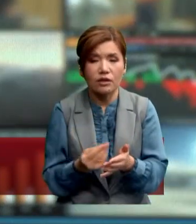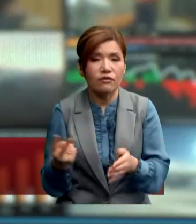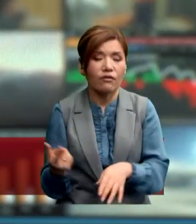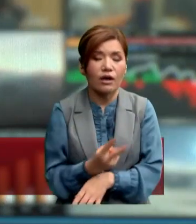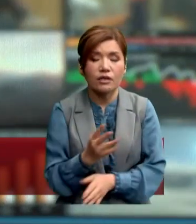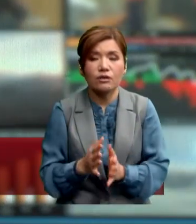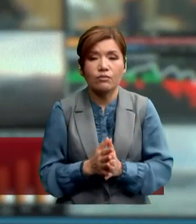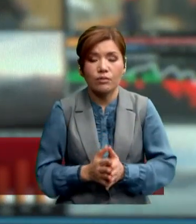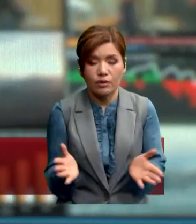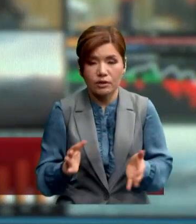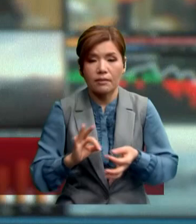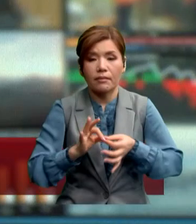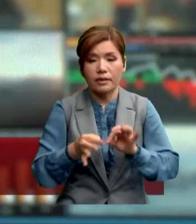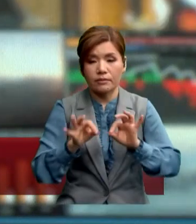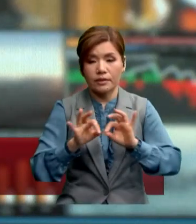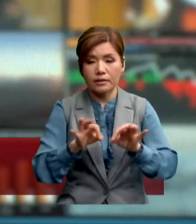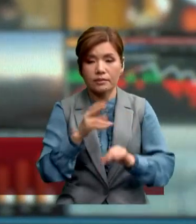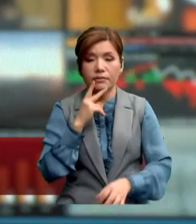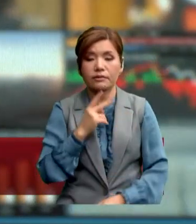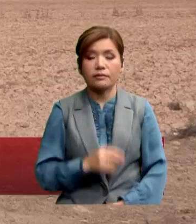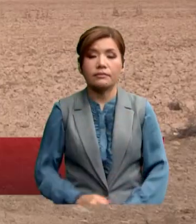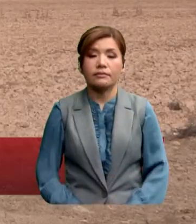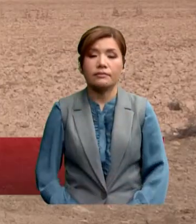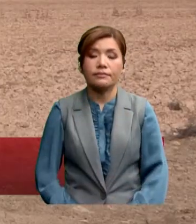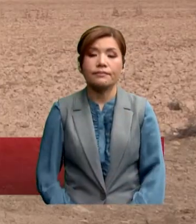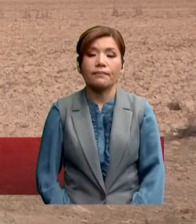Марина незовкина выясняла подробности истории